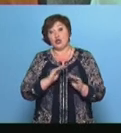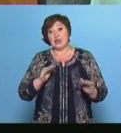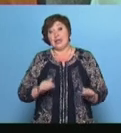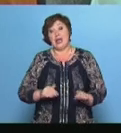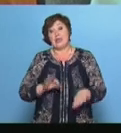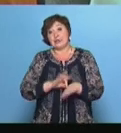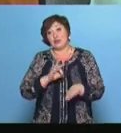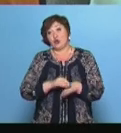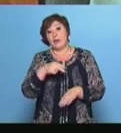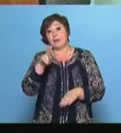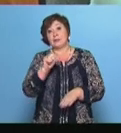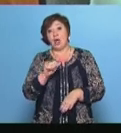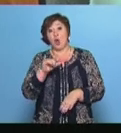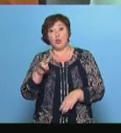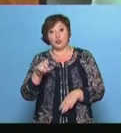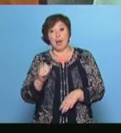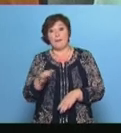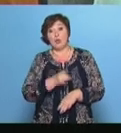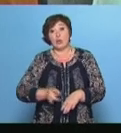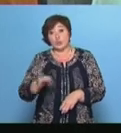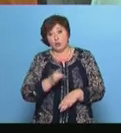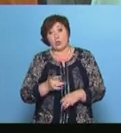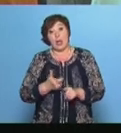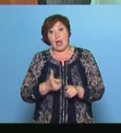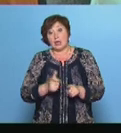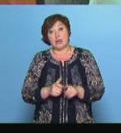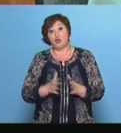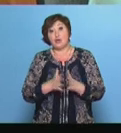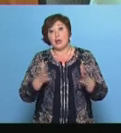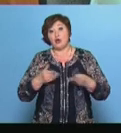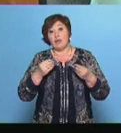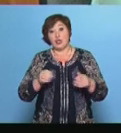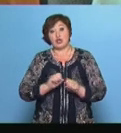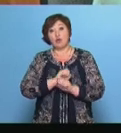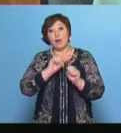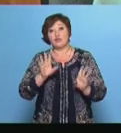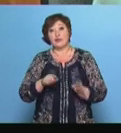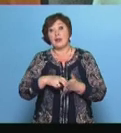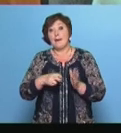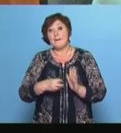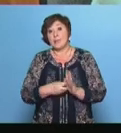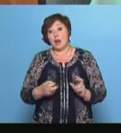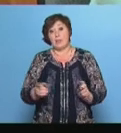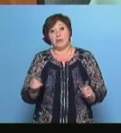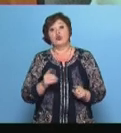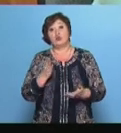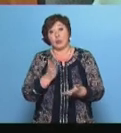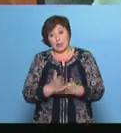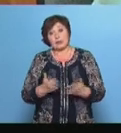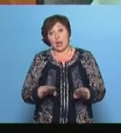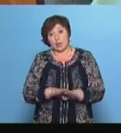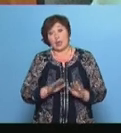Дауна. По республике, я думаю, что это очень хорошее мероприятие, чтобы осветить вообще проблему и показать, что такие ребята живут в Удмуртии.